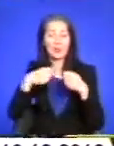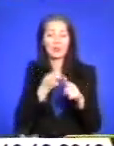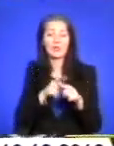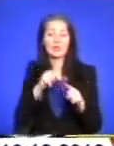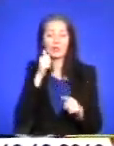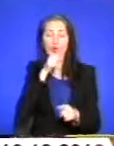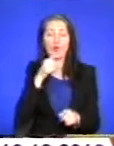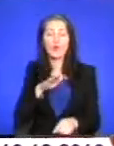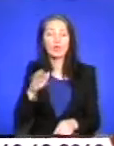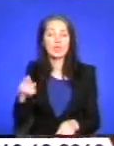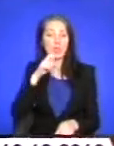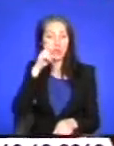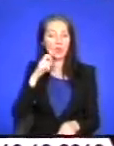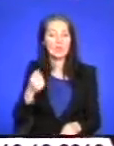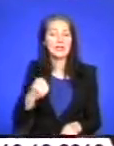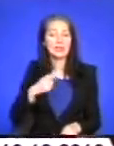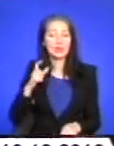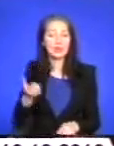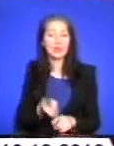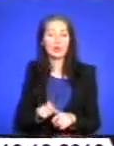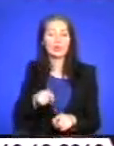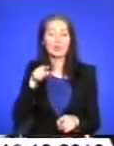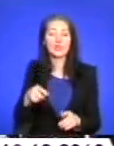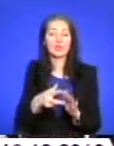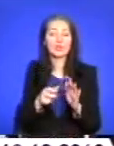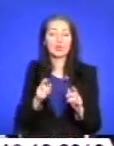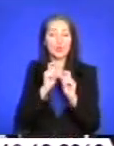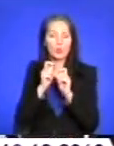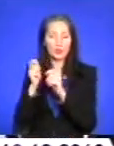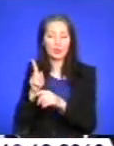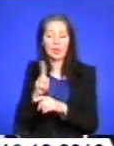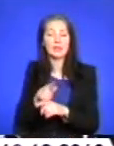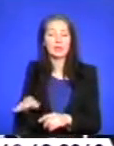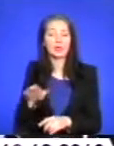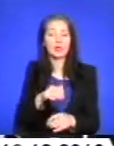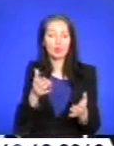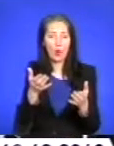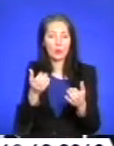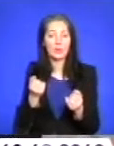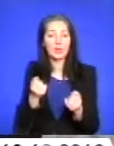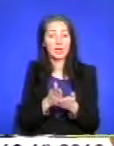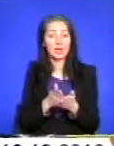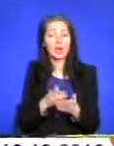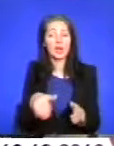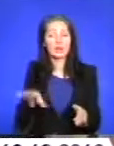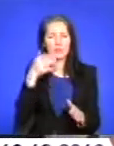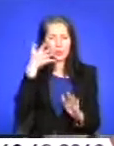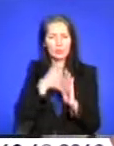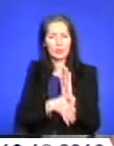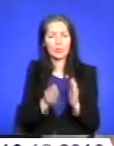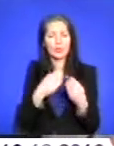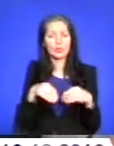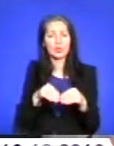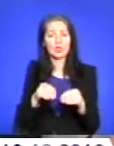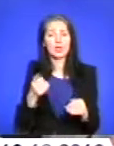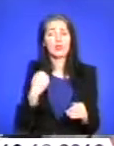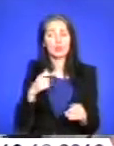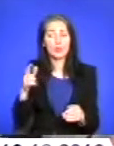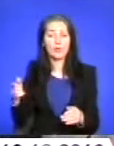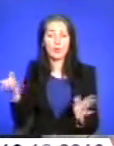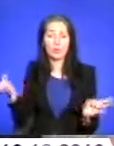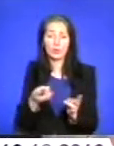українських військових понад 1800 подарунків. На Тернопільщину надійшло 215 гостинців, які адресовані дітям військових.